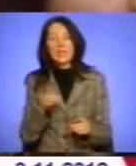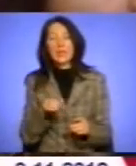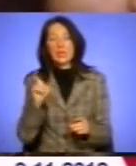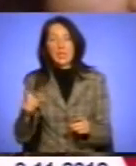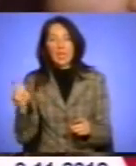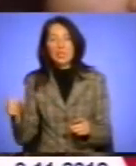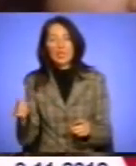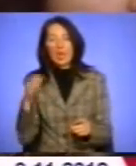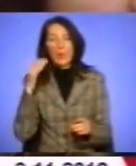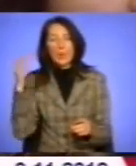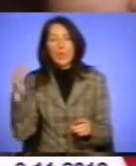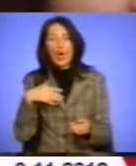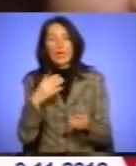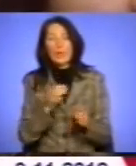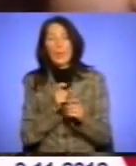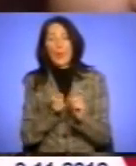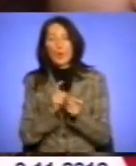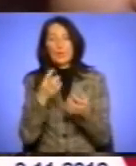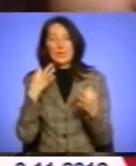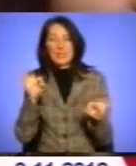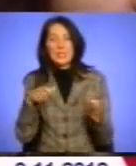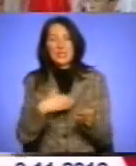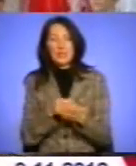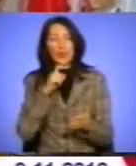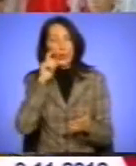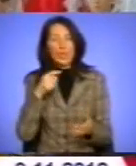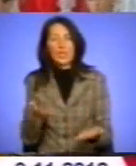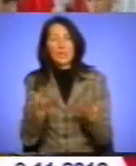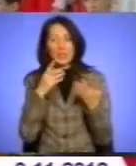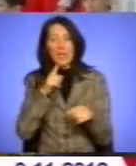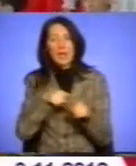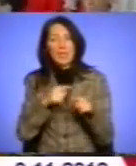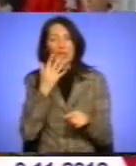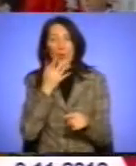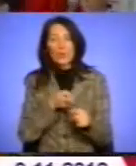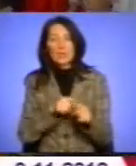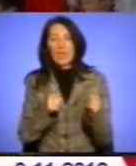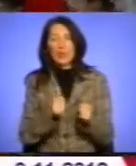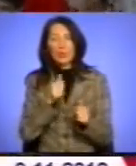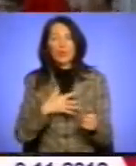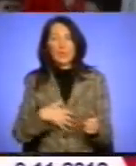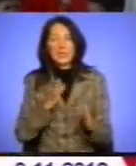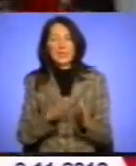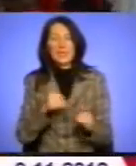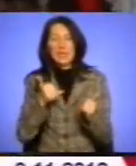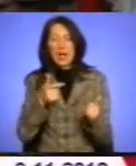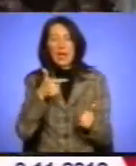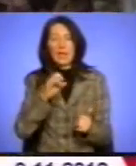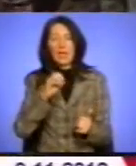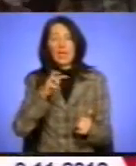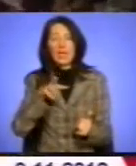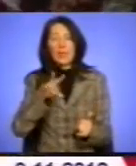за незалежність своєї країни і визнання рідної мови. Цей конкурс є важливий не тільки для гімназії, а для всіх нас,